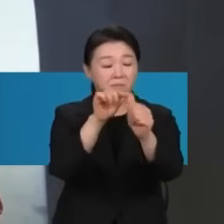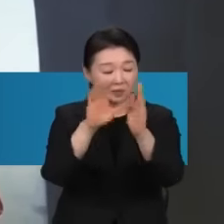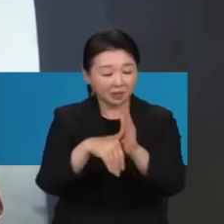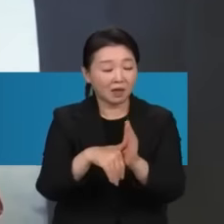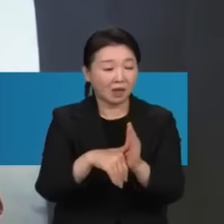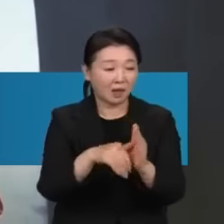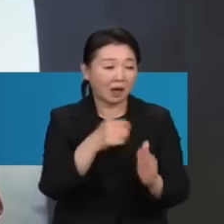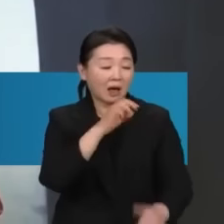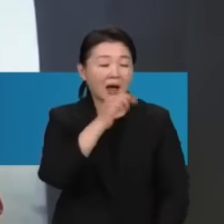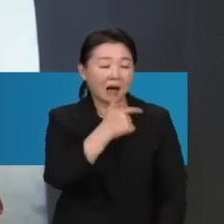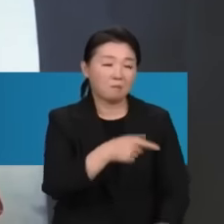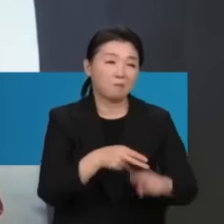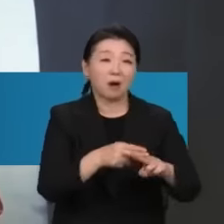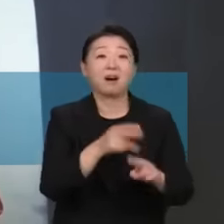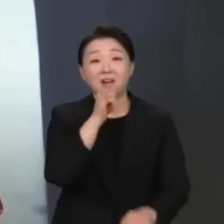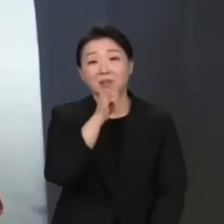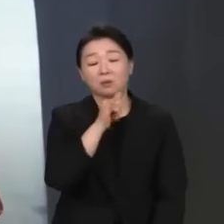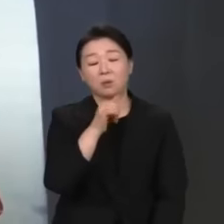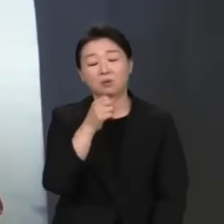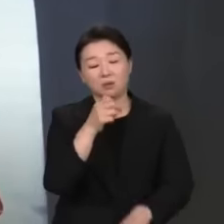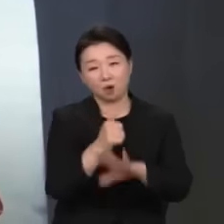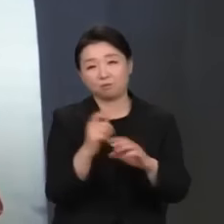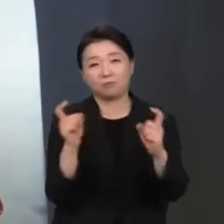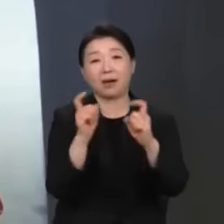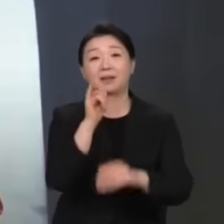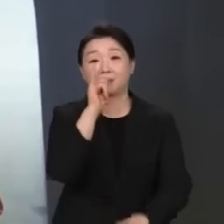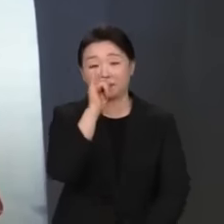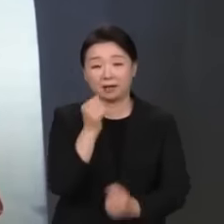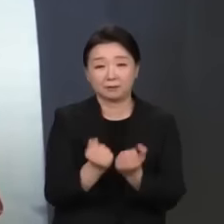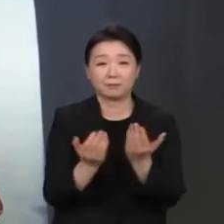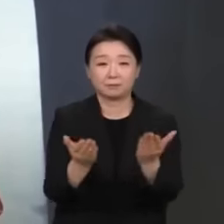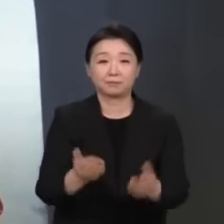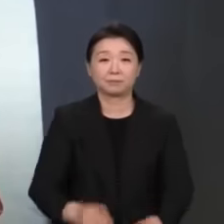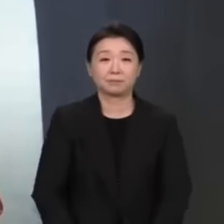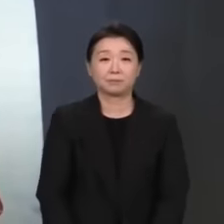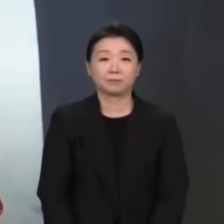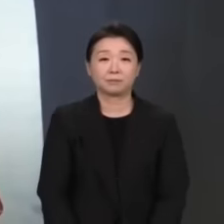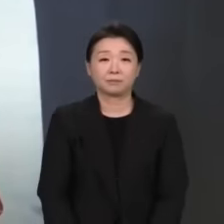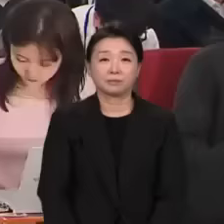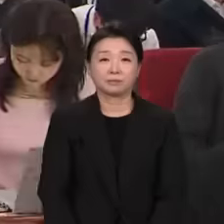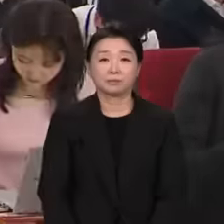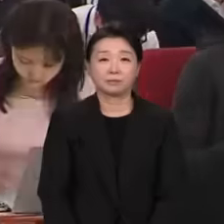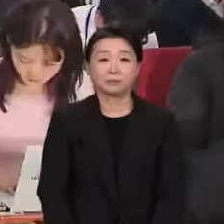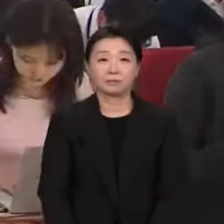열면서 다시 불이 붙은 겁니다. 먼저 이 소식부터 최승기 기자가 보도합니다.